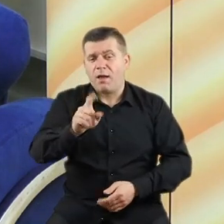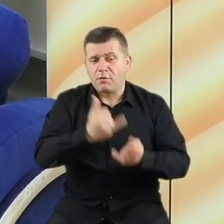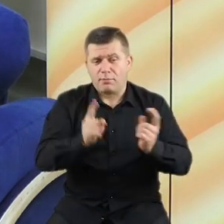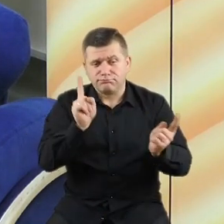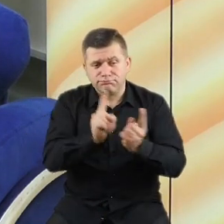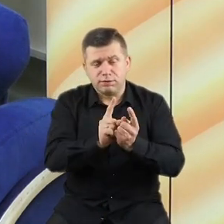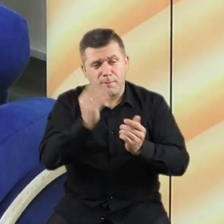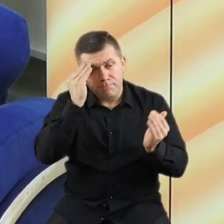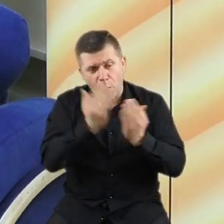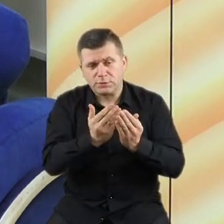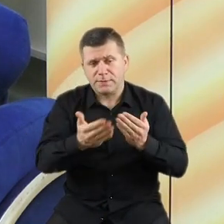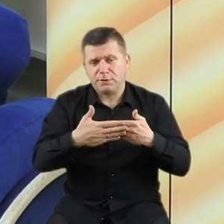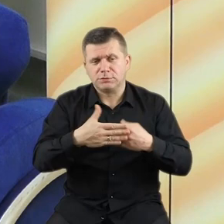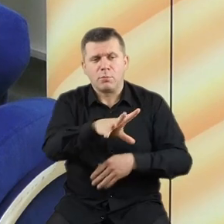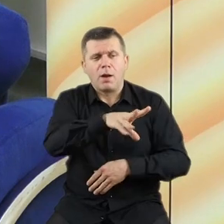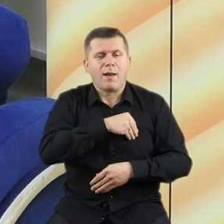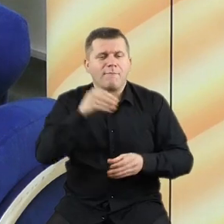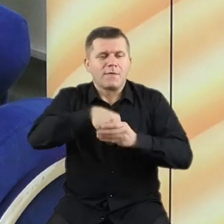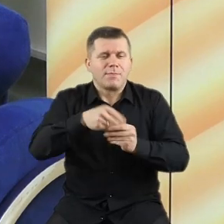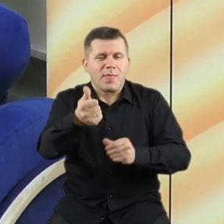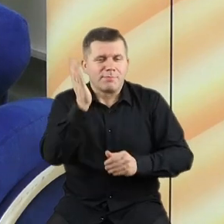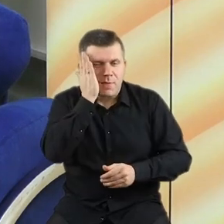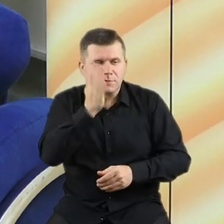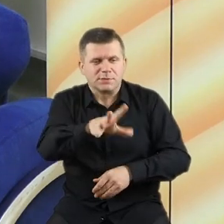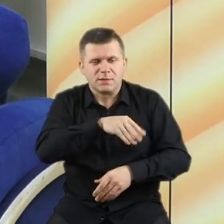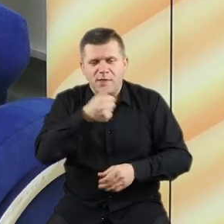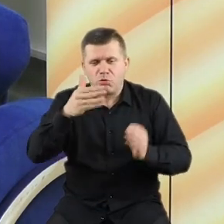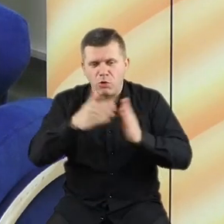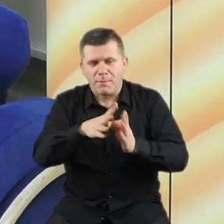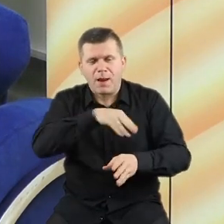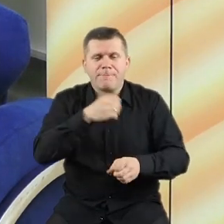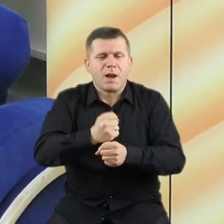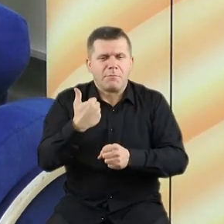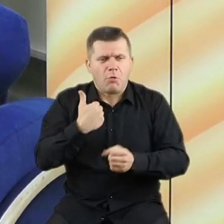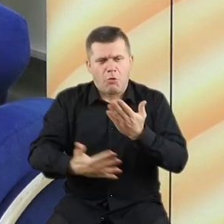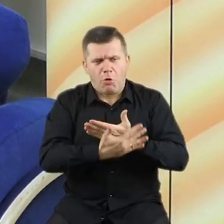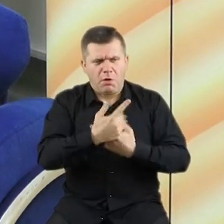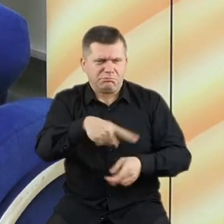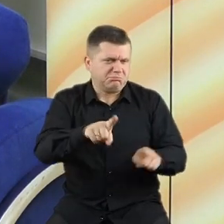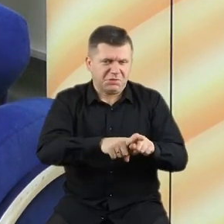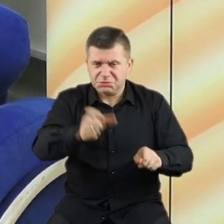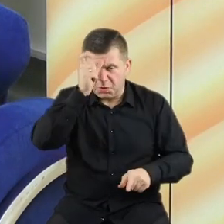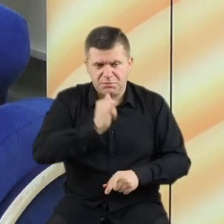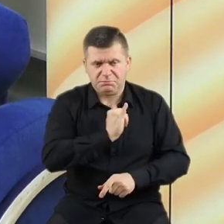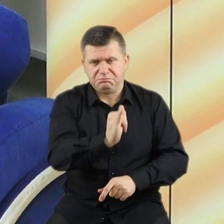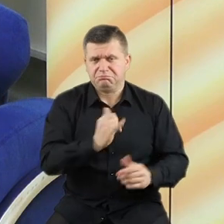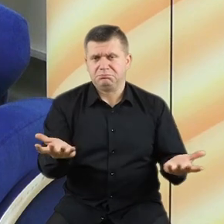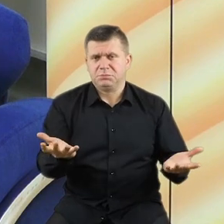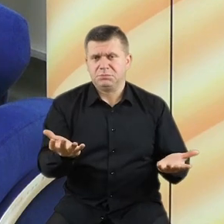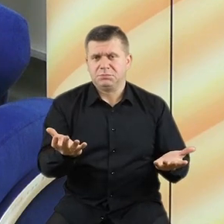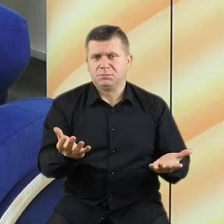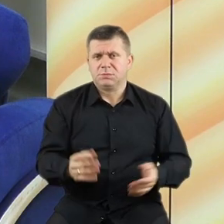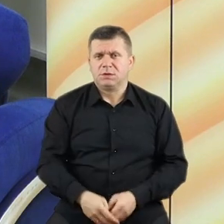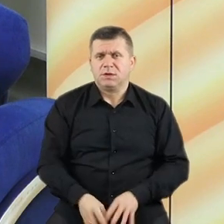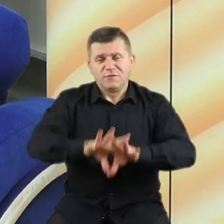naprawdę jak się poznało bliżej tego Niemca, bo się mieszkało z nim w jednym mieszkaniu, w jednym domu, bo się z nim pracowało, się okazywało, że Niemiec też człowiek.